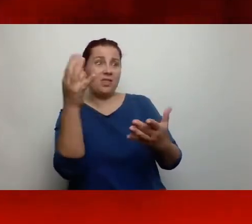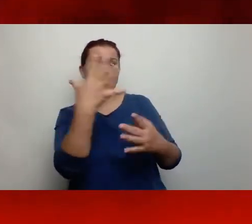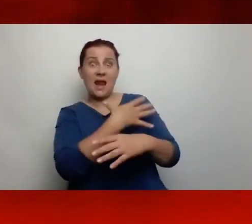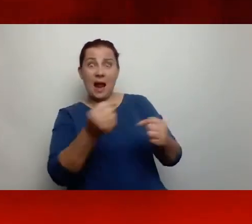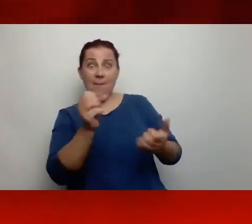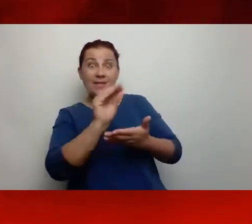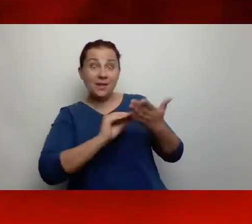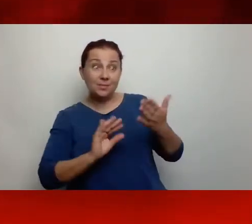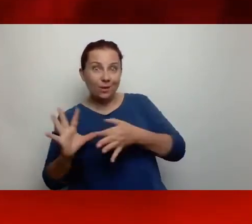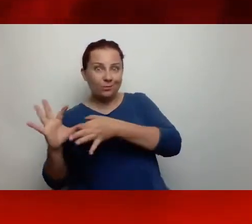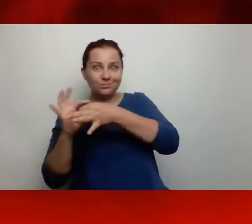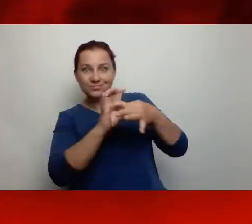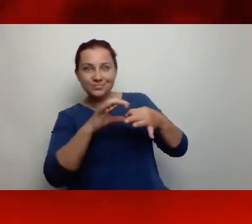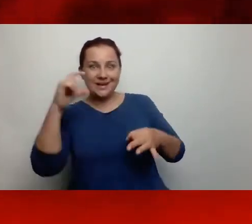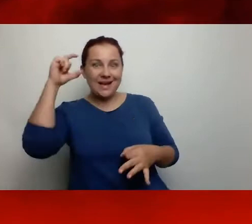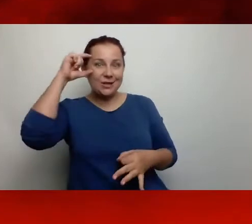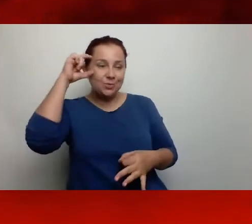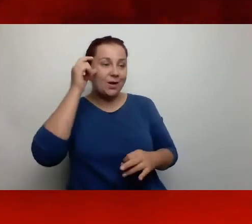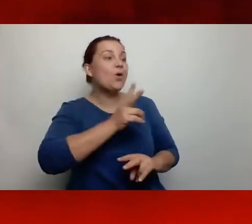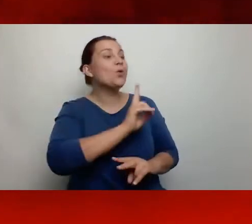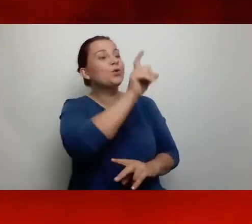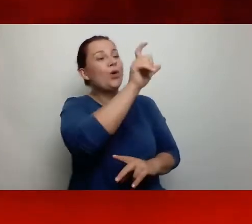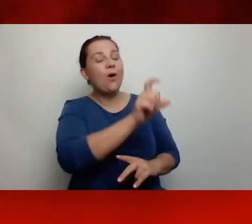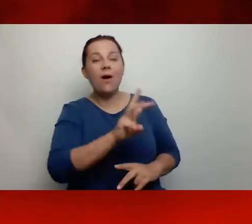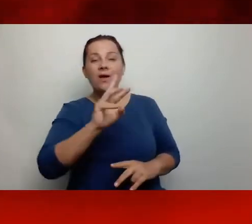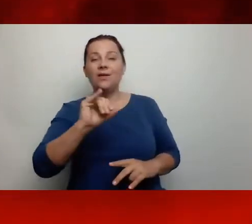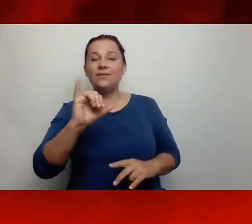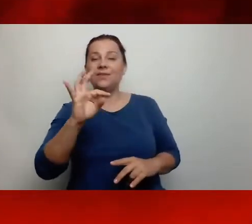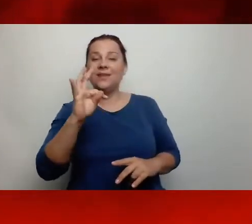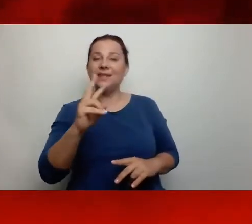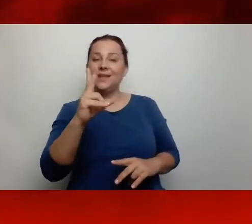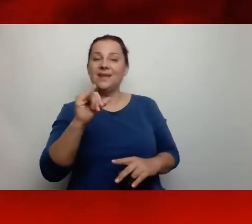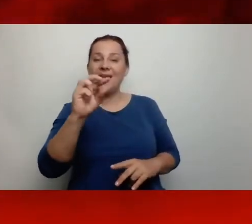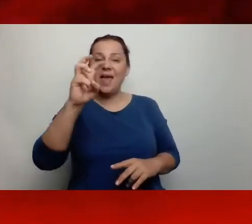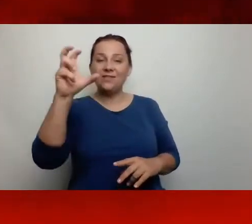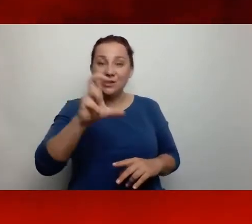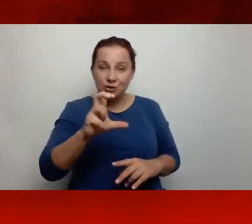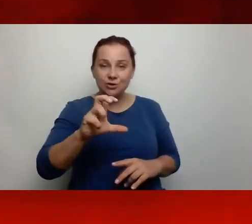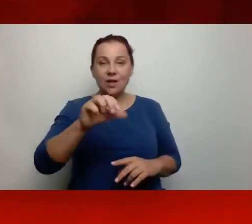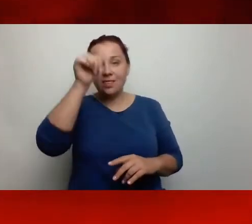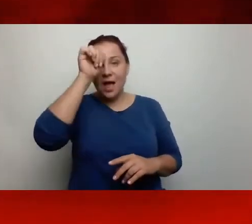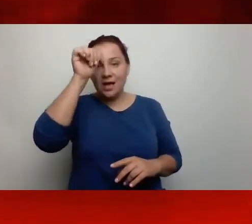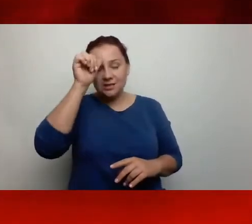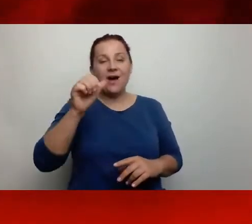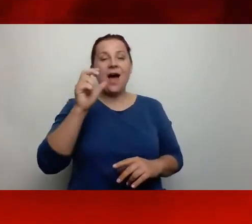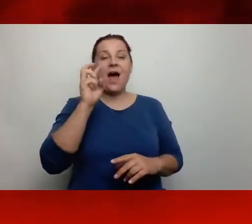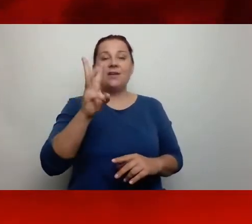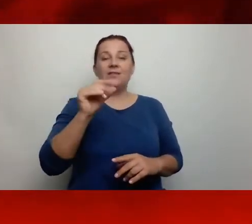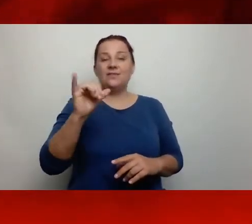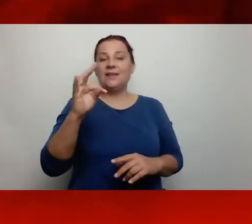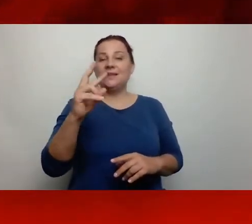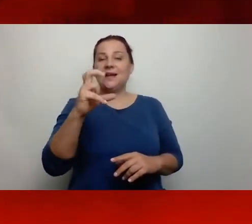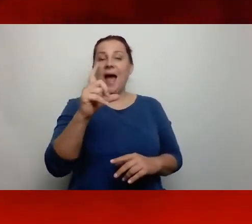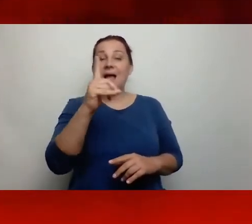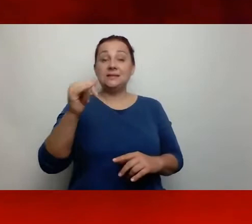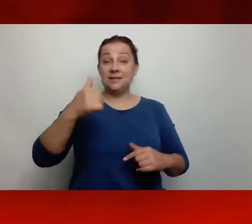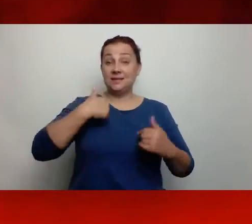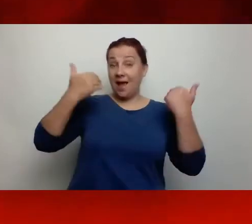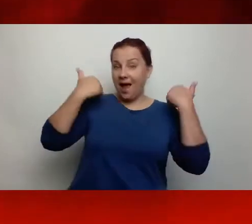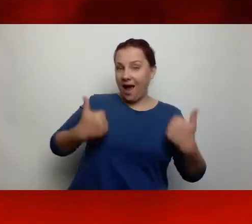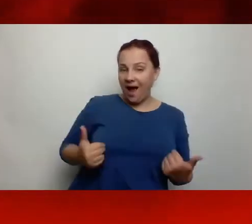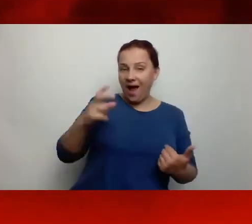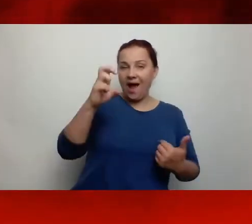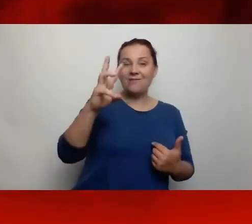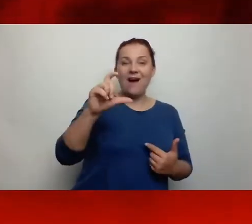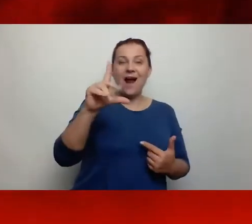Kaczmarski. Pytać będziemy o Stanisława Witkiewicza, zwanego Witkacym. Ja nazywam się Joanna Chwalewska, a ze mną jest Marcin Szymański. Dobry